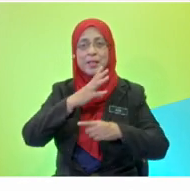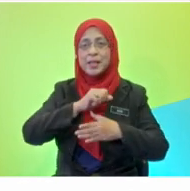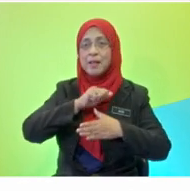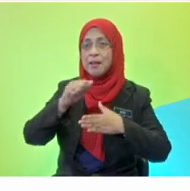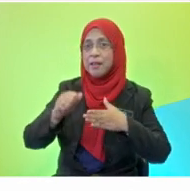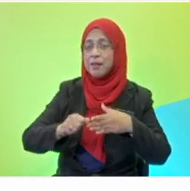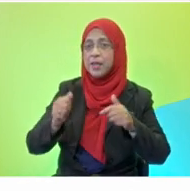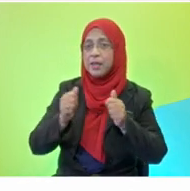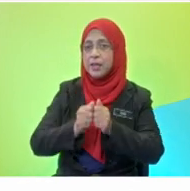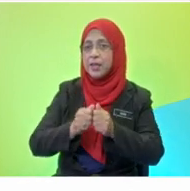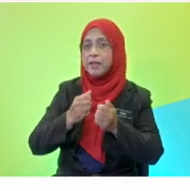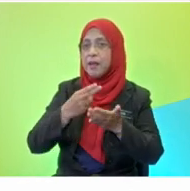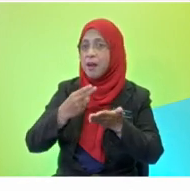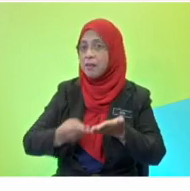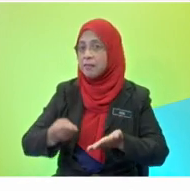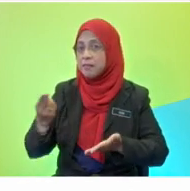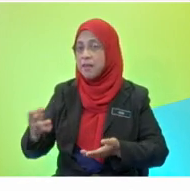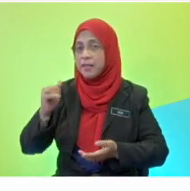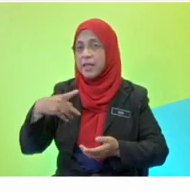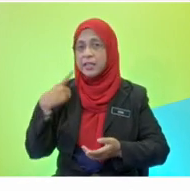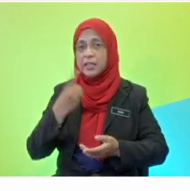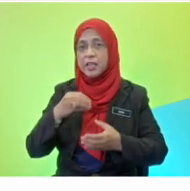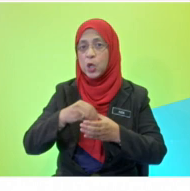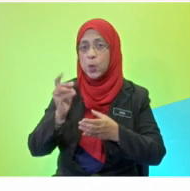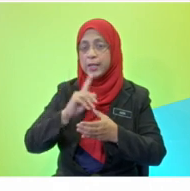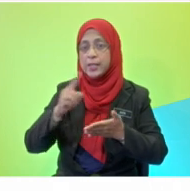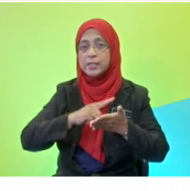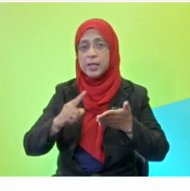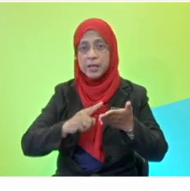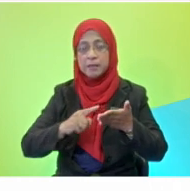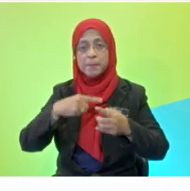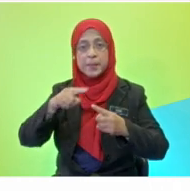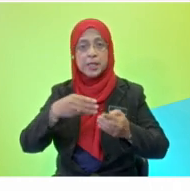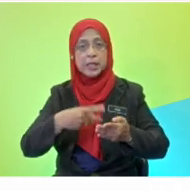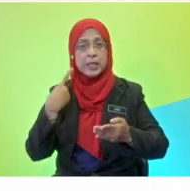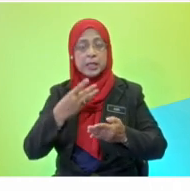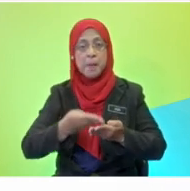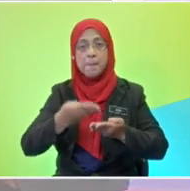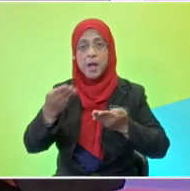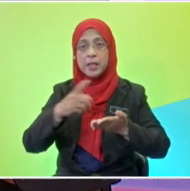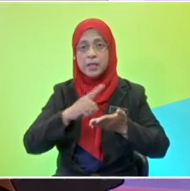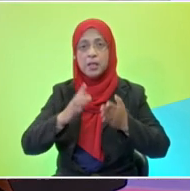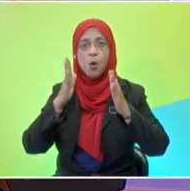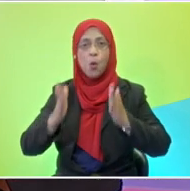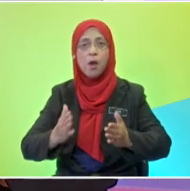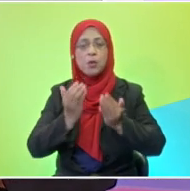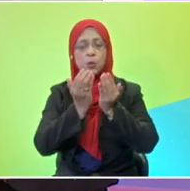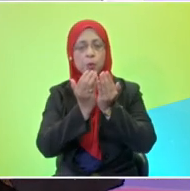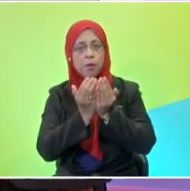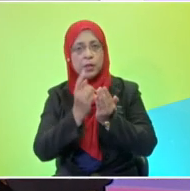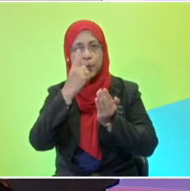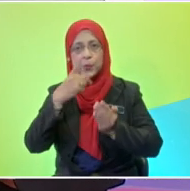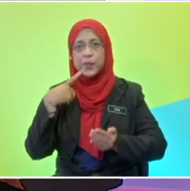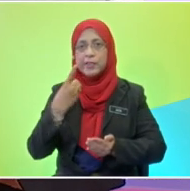harta yang dizakatkan bila kita bagi orang akan Doakan kita ya Allah bagilah yang hidup berkat hidup Cemerlang